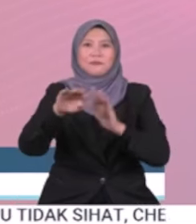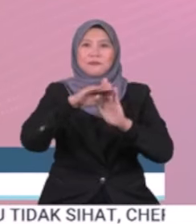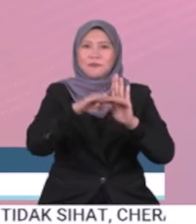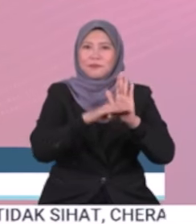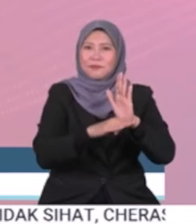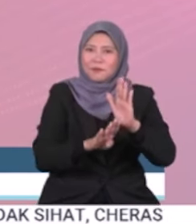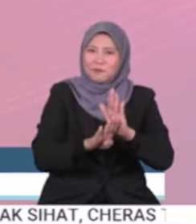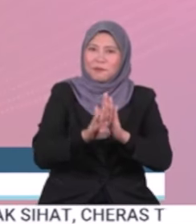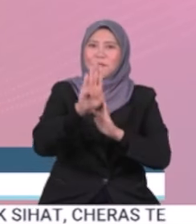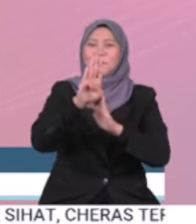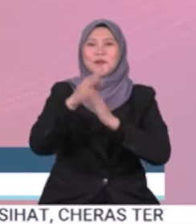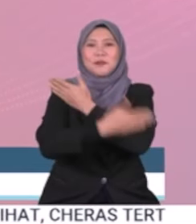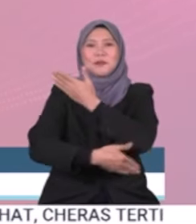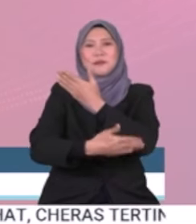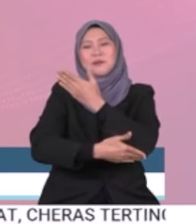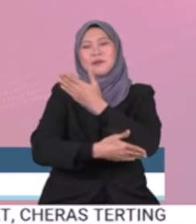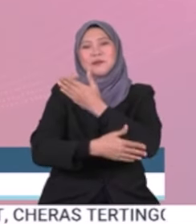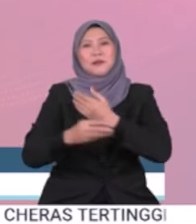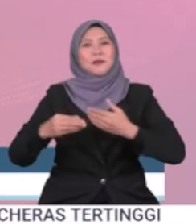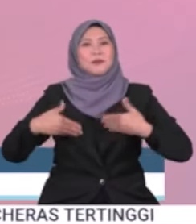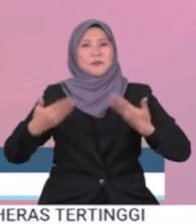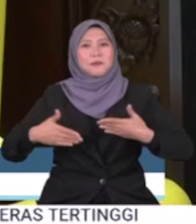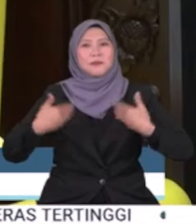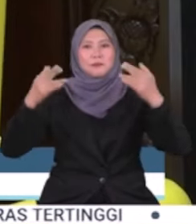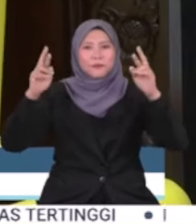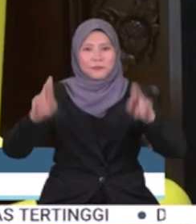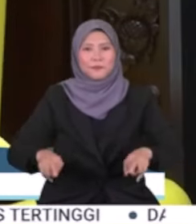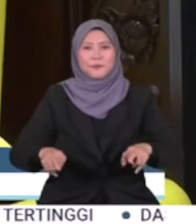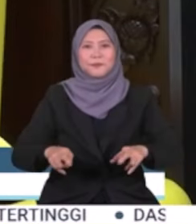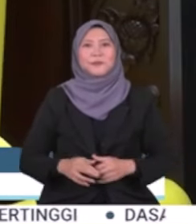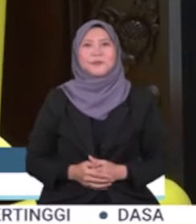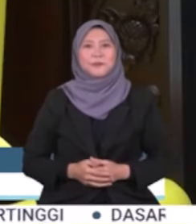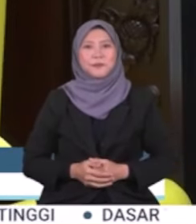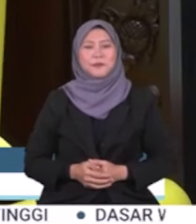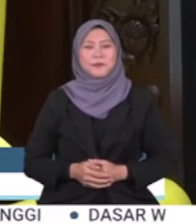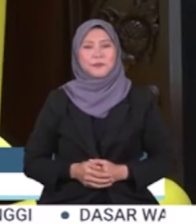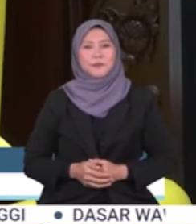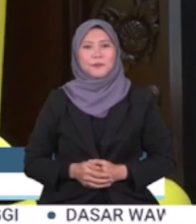agenda membangunkan negeri dan mensejahterakan rakyat.